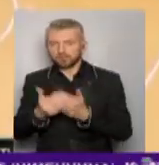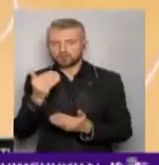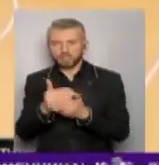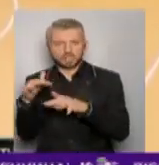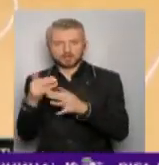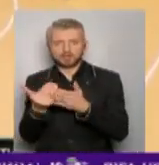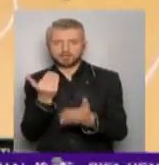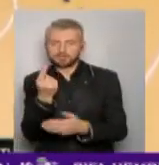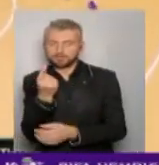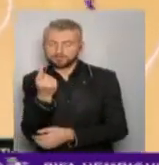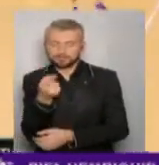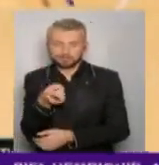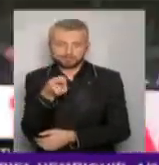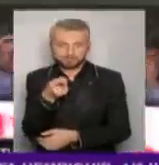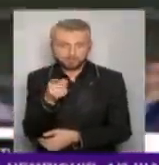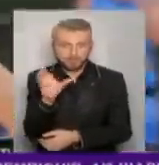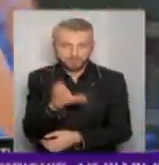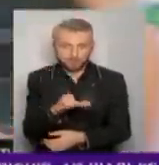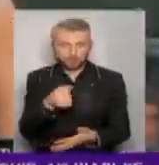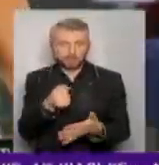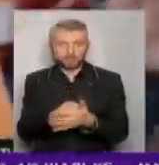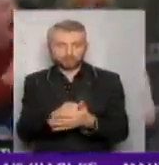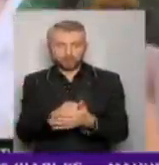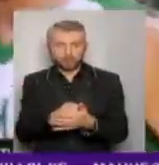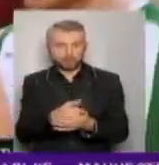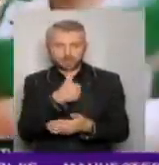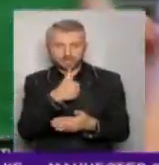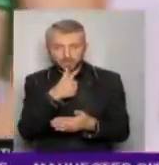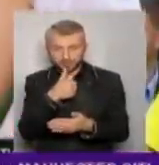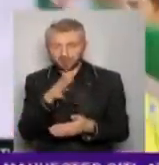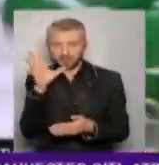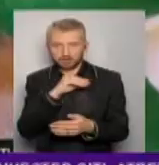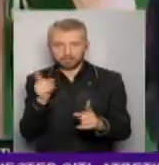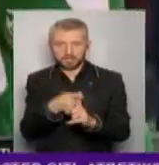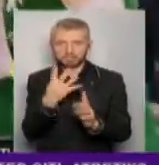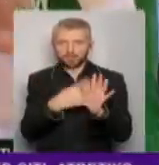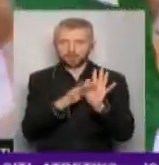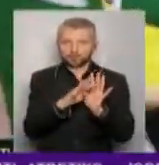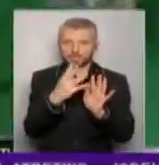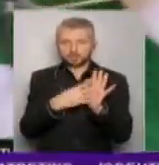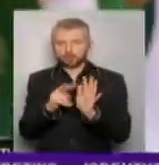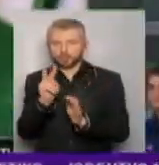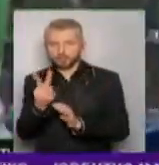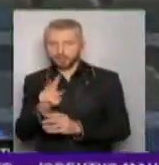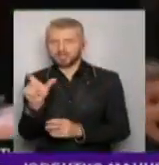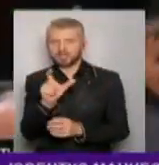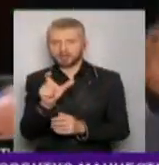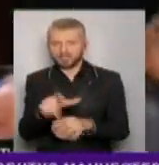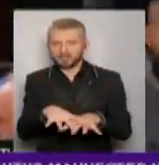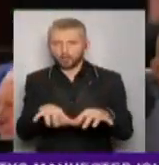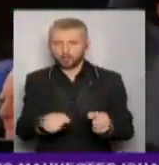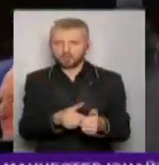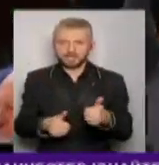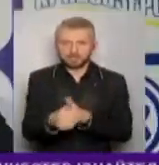мить до сирени американець закинув із середньої відстані. 94-92. Хімік захопив лідерство у